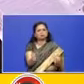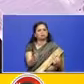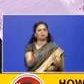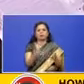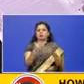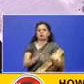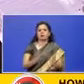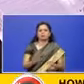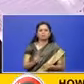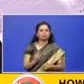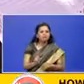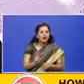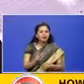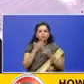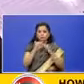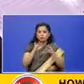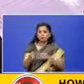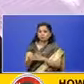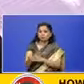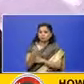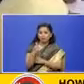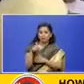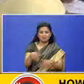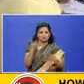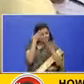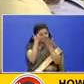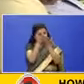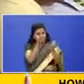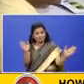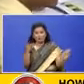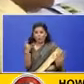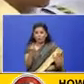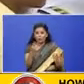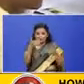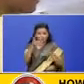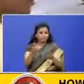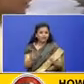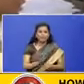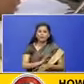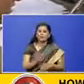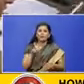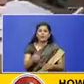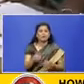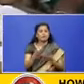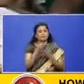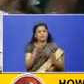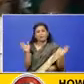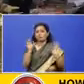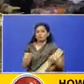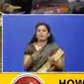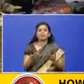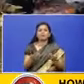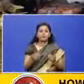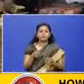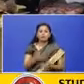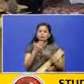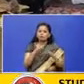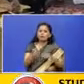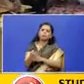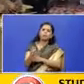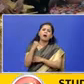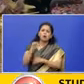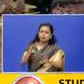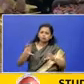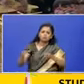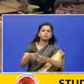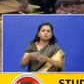है। लेकिन स्टूडेंट पावर का दायरा बहुत बड़ा है, बहुत विशाल है। स्टूडेंट पावर